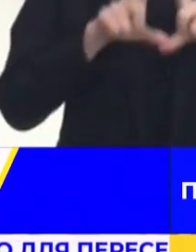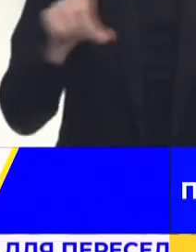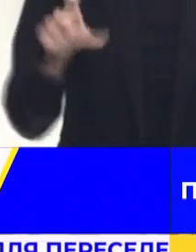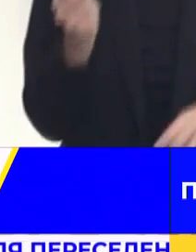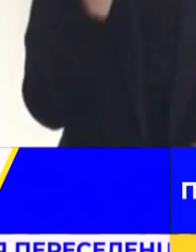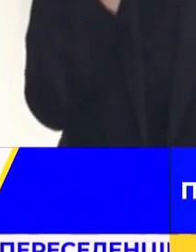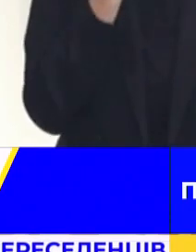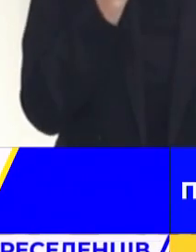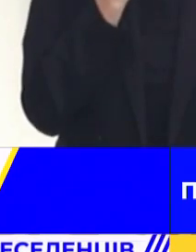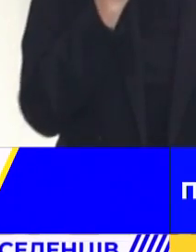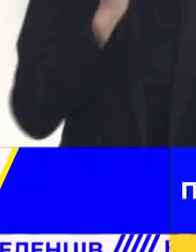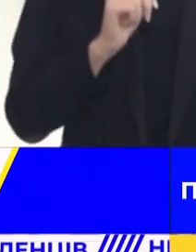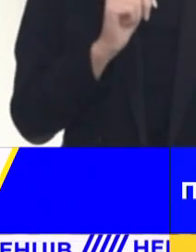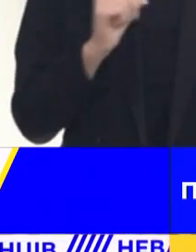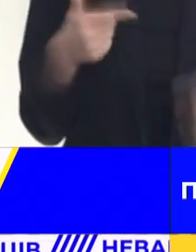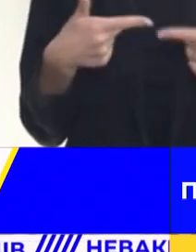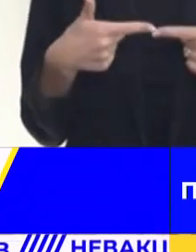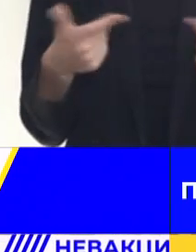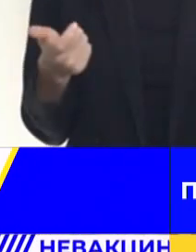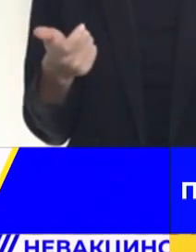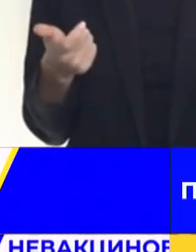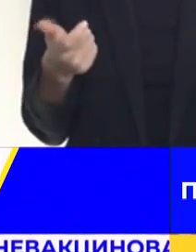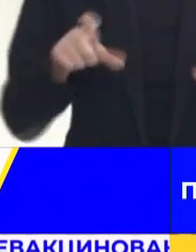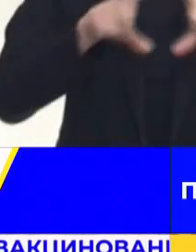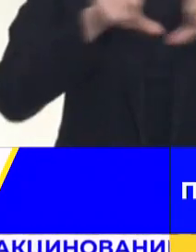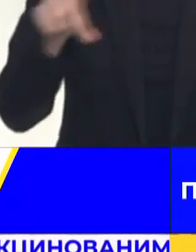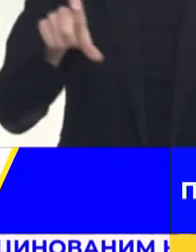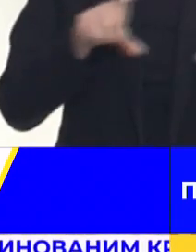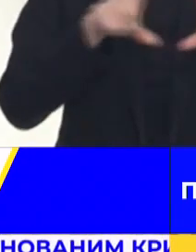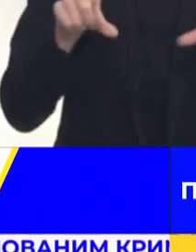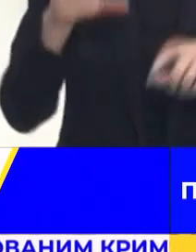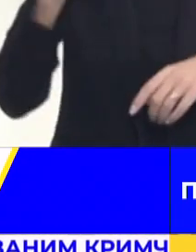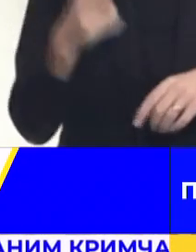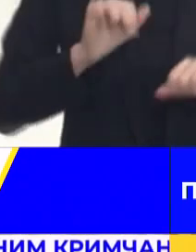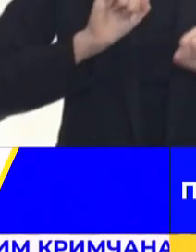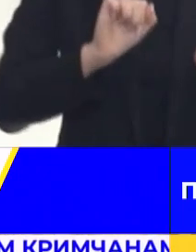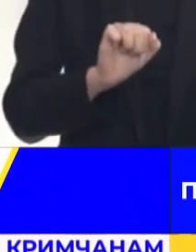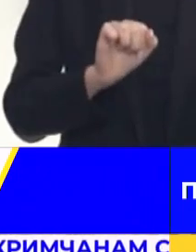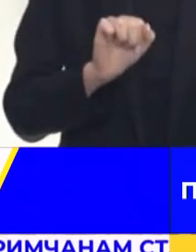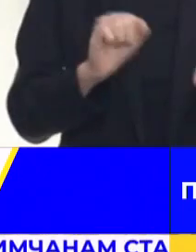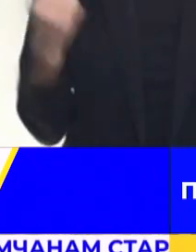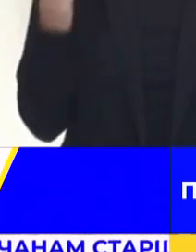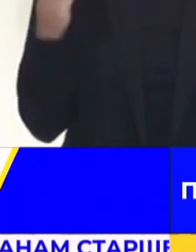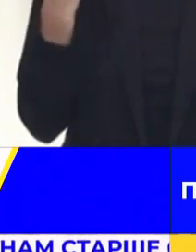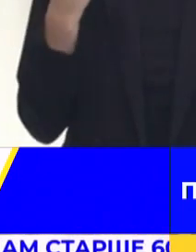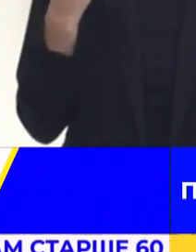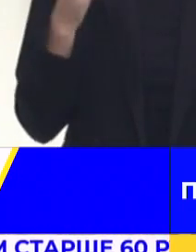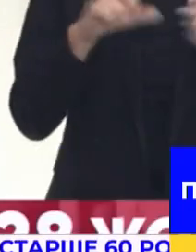Заклади харчування, готелі, установи і заклади соціального захисту,